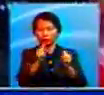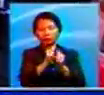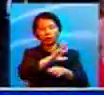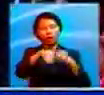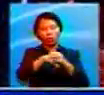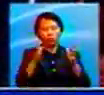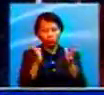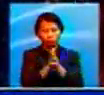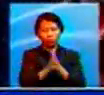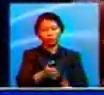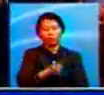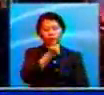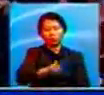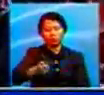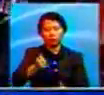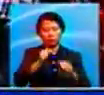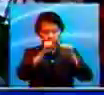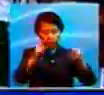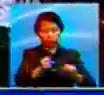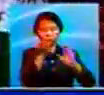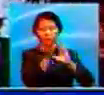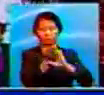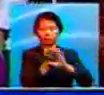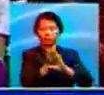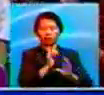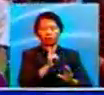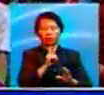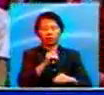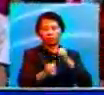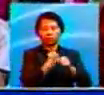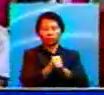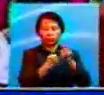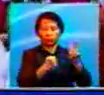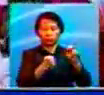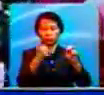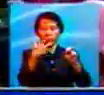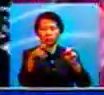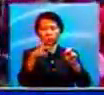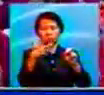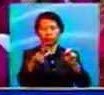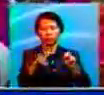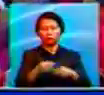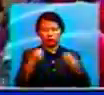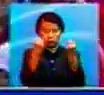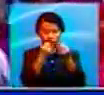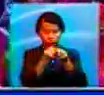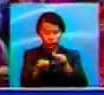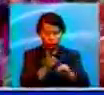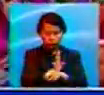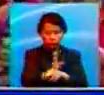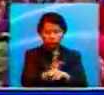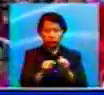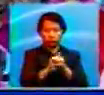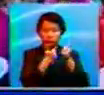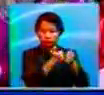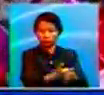keseluruhan aset sistem perbankan pada tahun 2013. Jumlah urus niaga